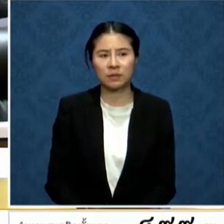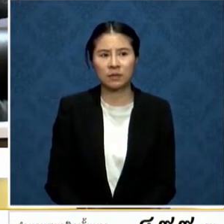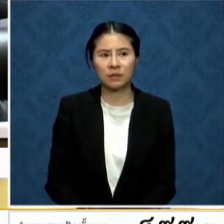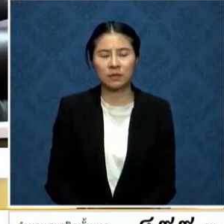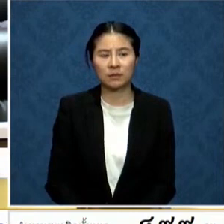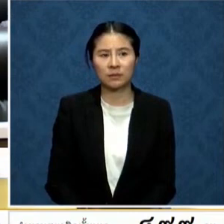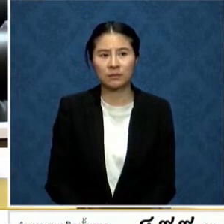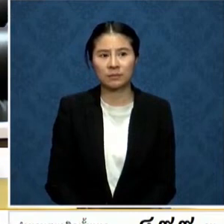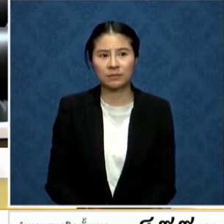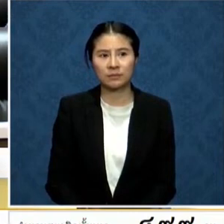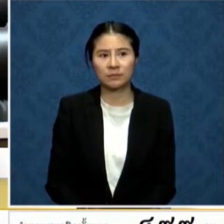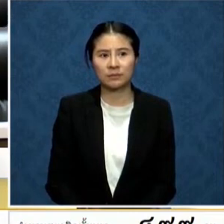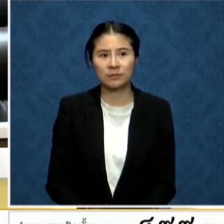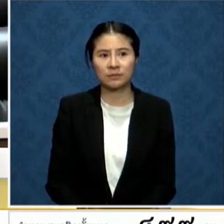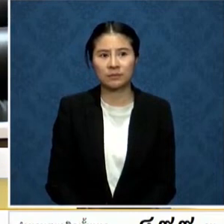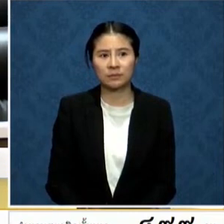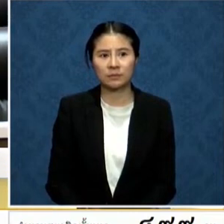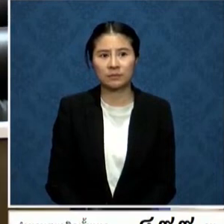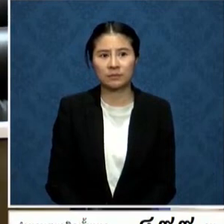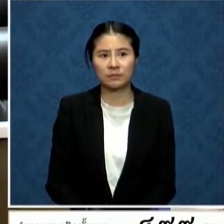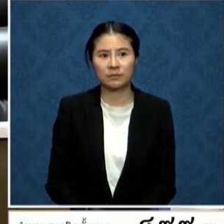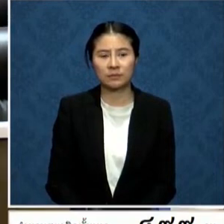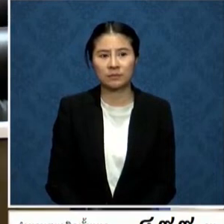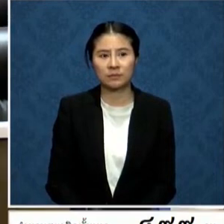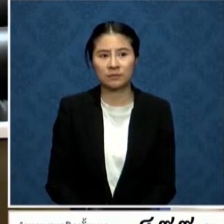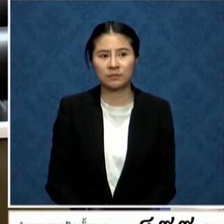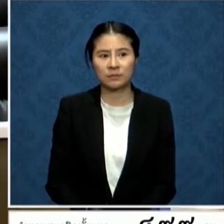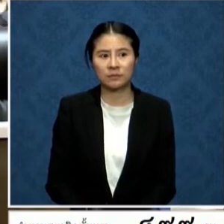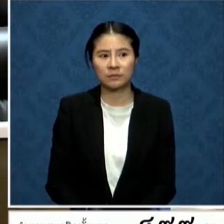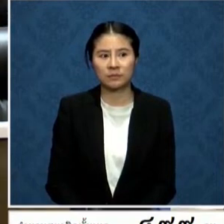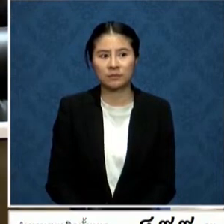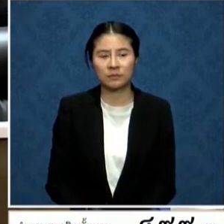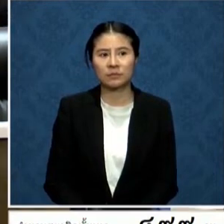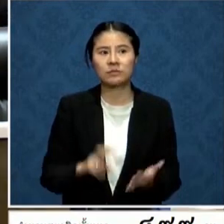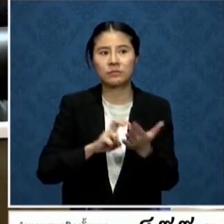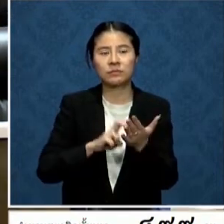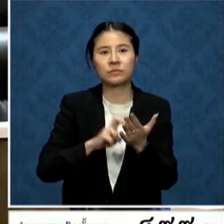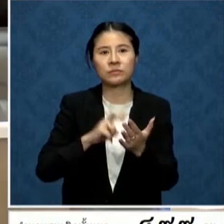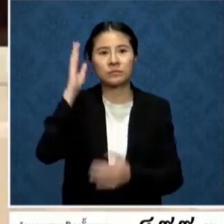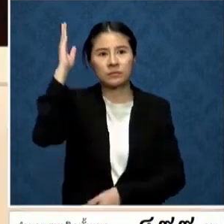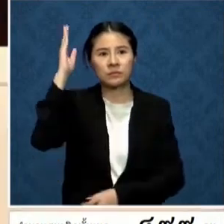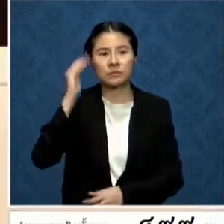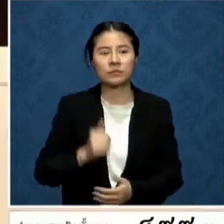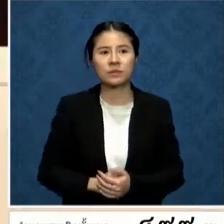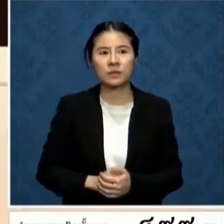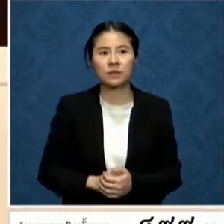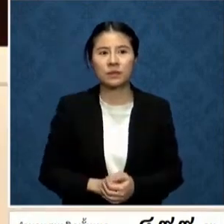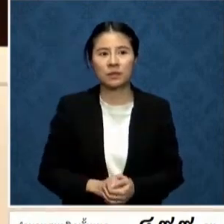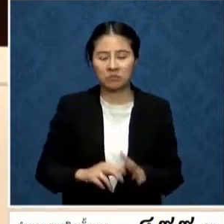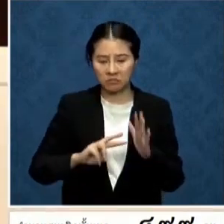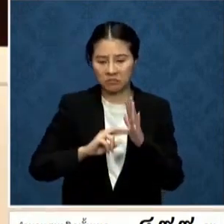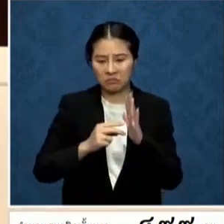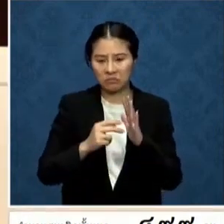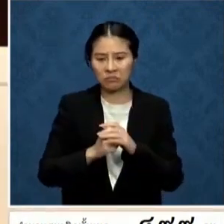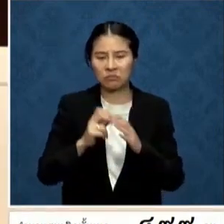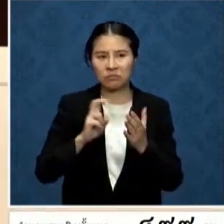ขอพูดรับรองครับผมเพราะฉะนั้นผมเสนอว่าไม่ต้องส่งครับขอบคุณรับรองครับครับ้าในเมื่อมียติที่แตกต่างกันแบบนี้นะครับ